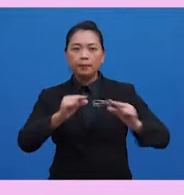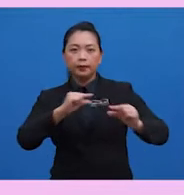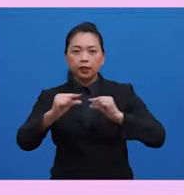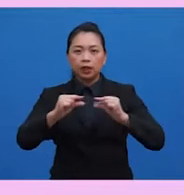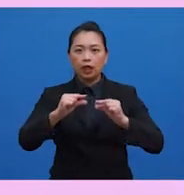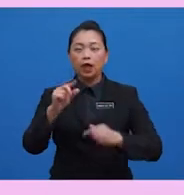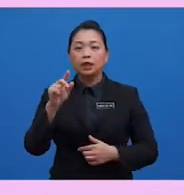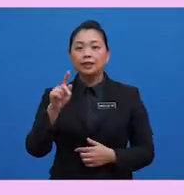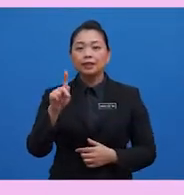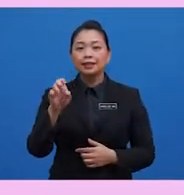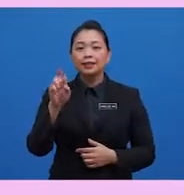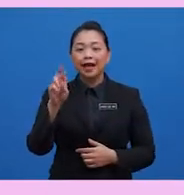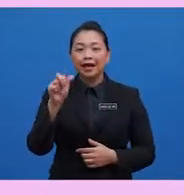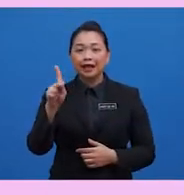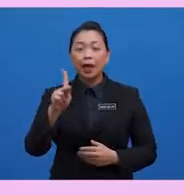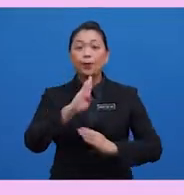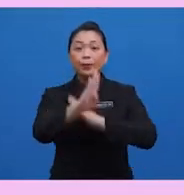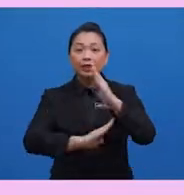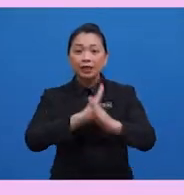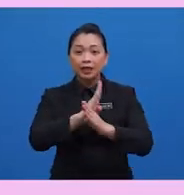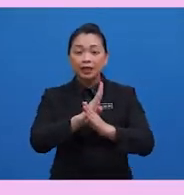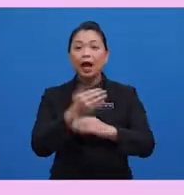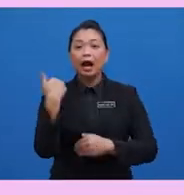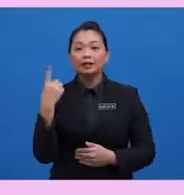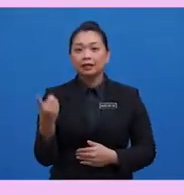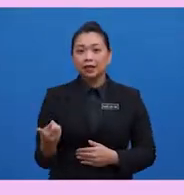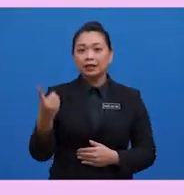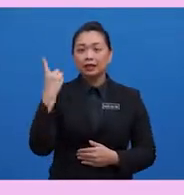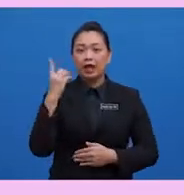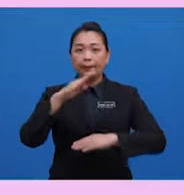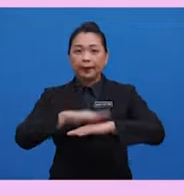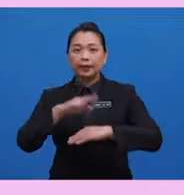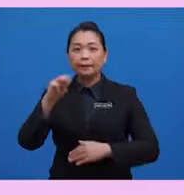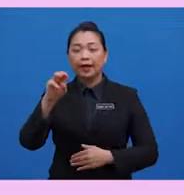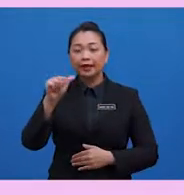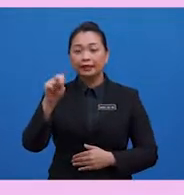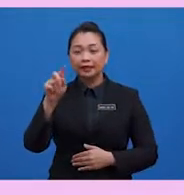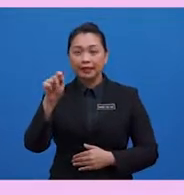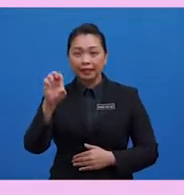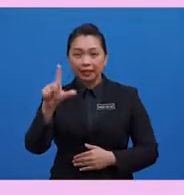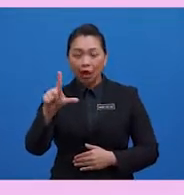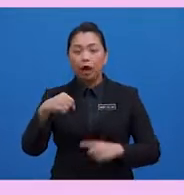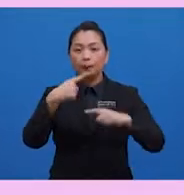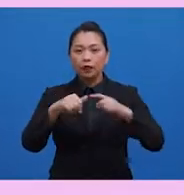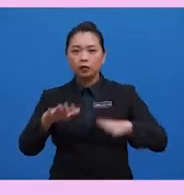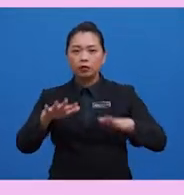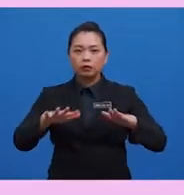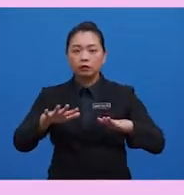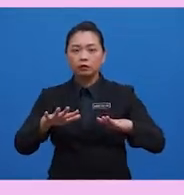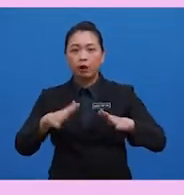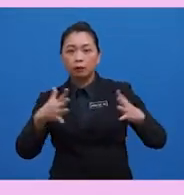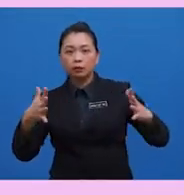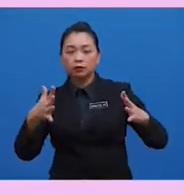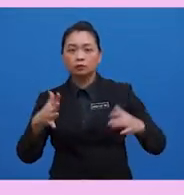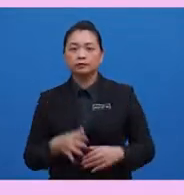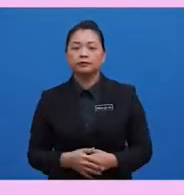kerak bumi akibat pelepasan daya yang terdapat di lapisan mantel. Sekiranya gempa bumi berlaku dalam skala yang besar,